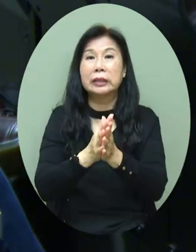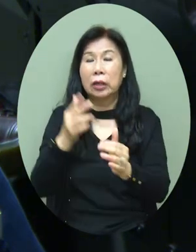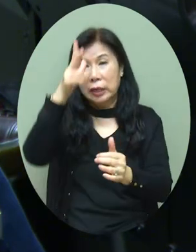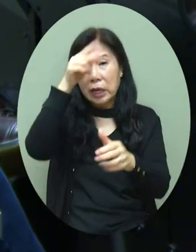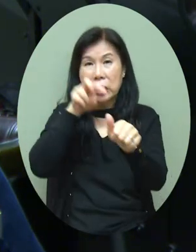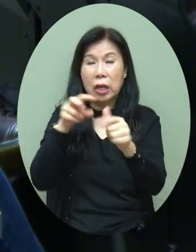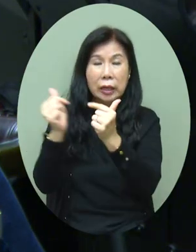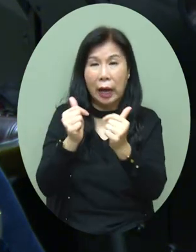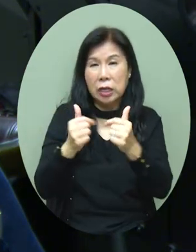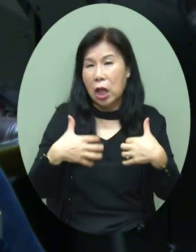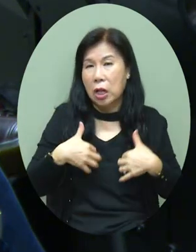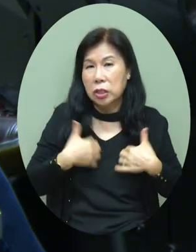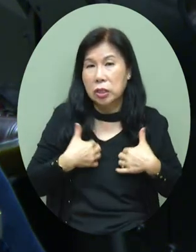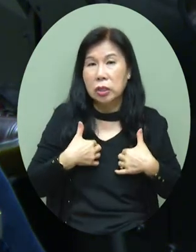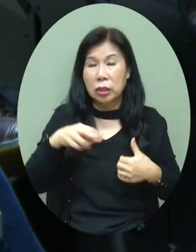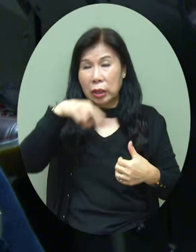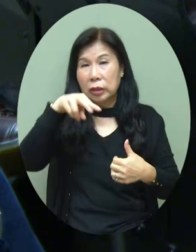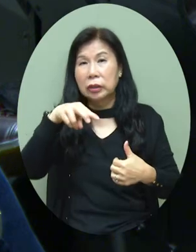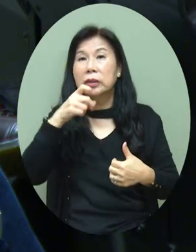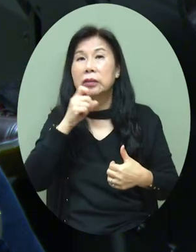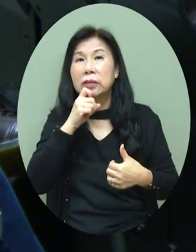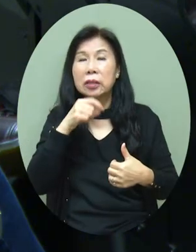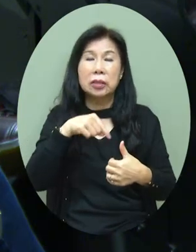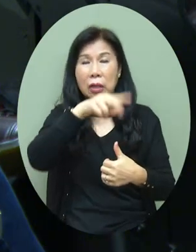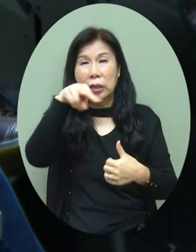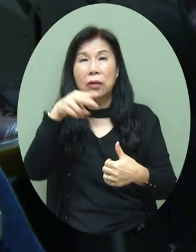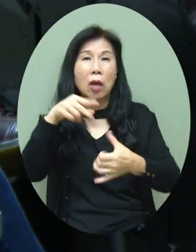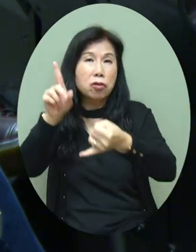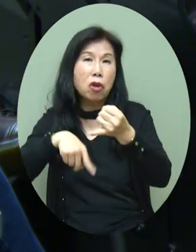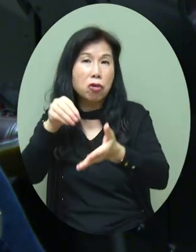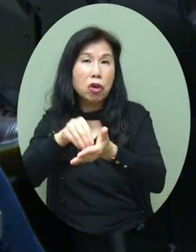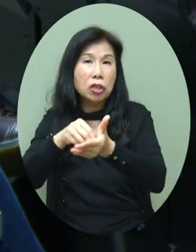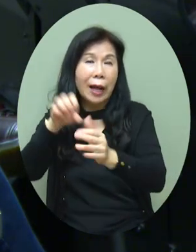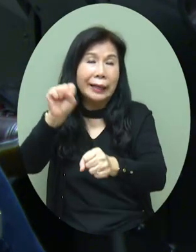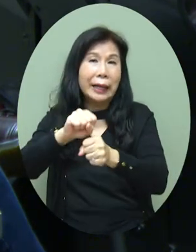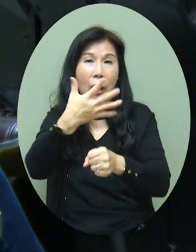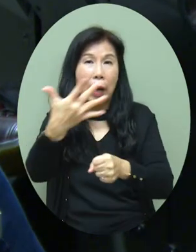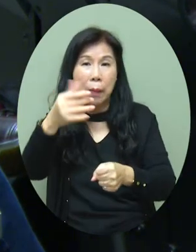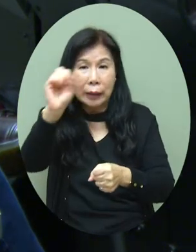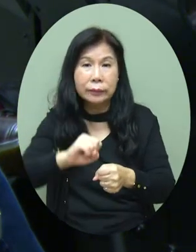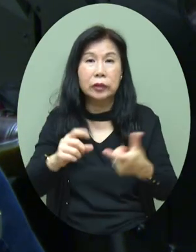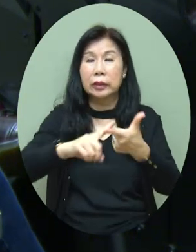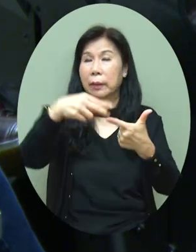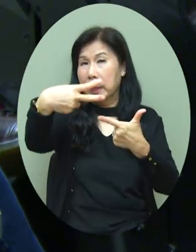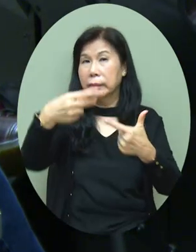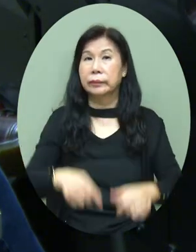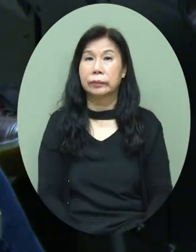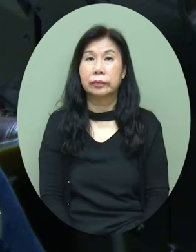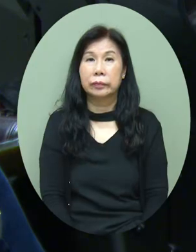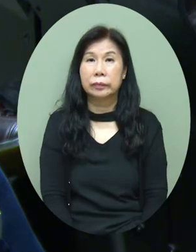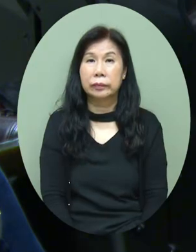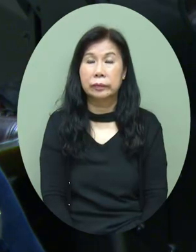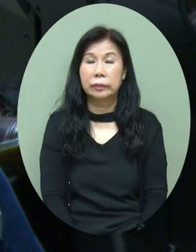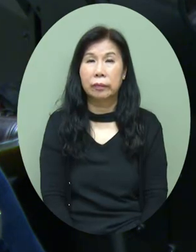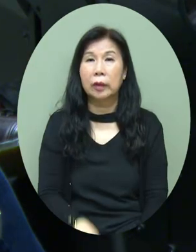呢個即係趨勢調查嘅結果係咪都將來只會佔一個比較輕嘅即係放比重嘅因素咧？呢個第一。第二咧係嗰